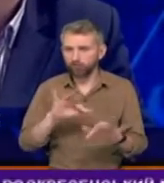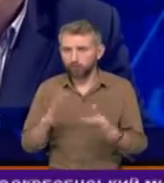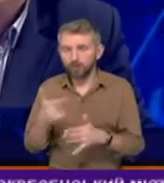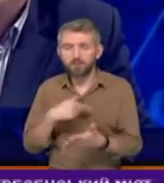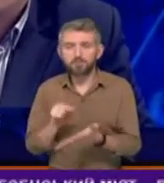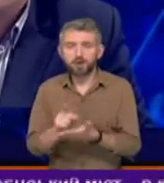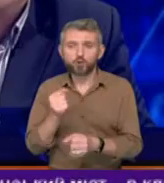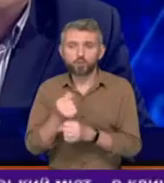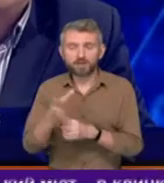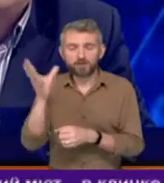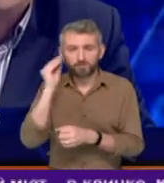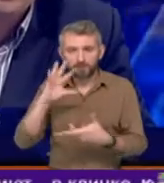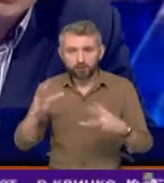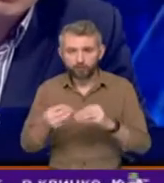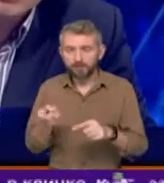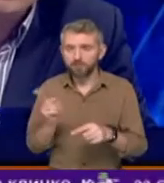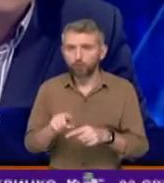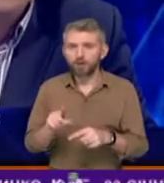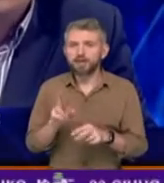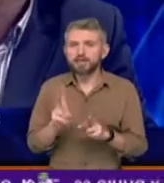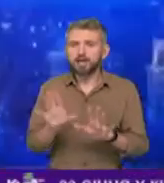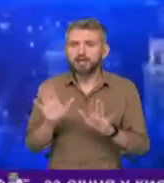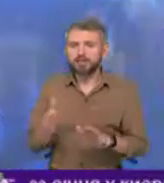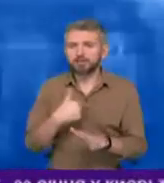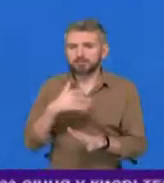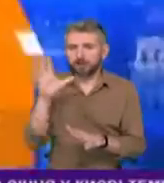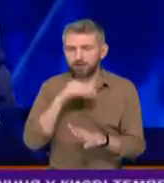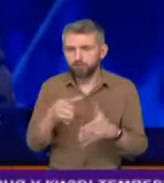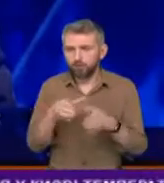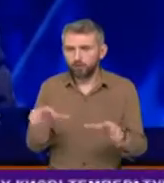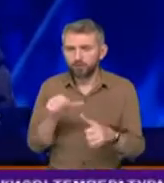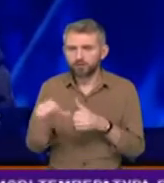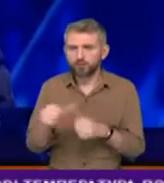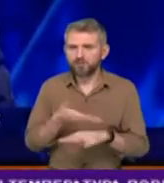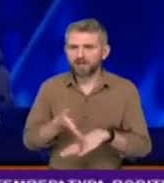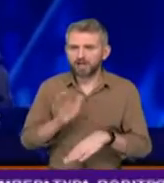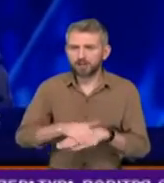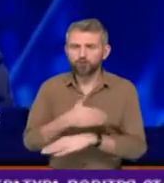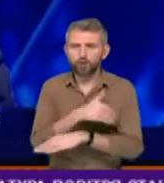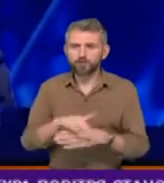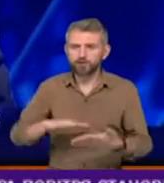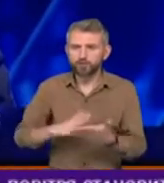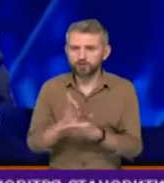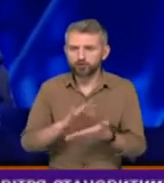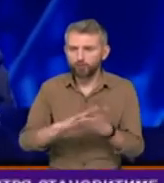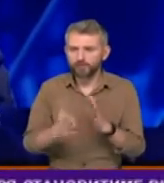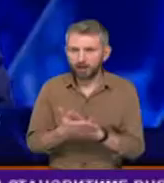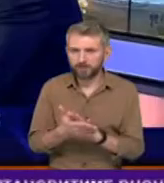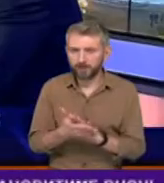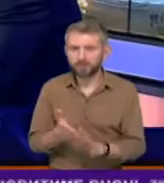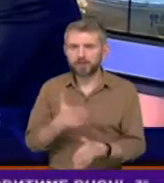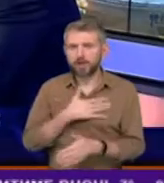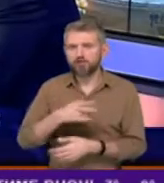робити висновки з цього, безумовно, про те, що як тільки нас вдається роз'єднувати, особливо в складних зовнішньополітичних обставинах,